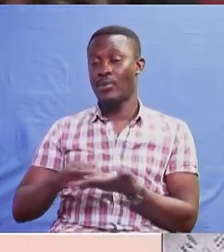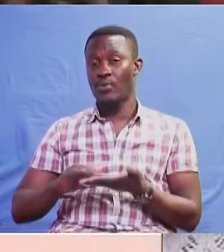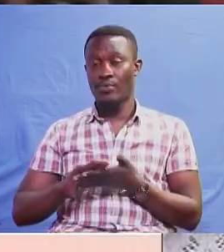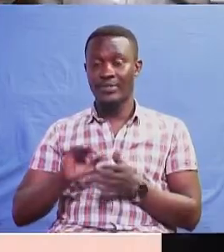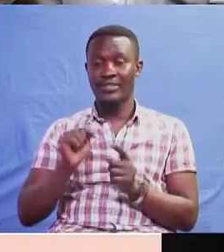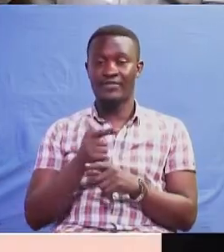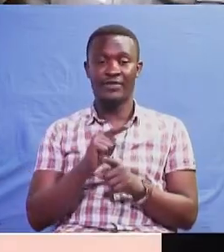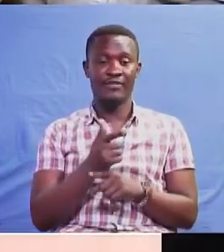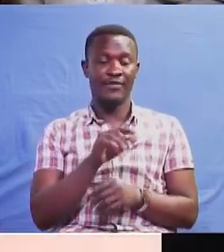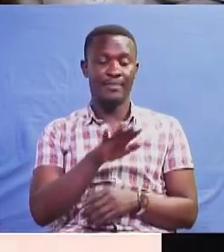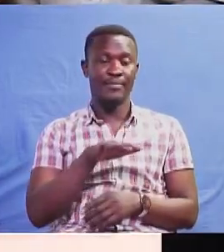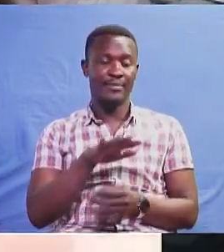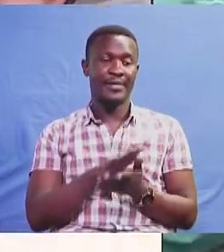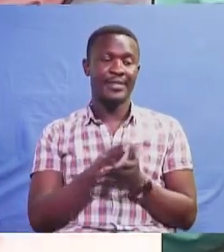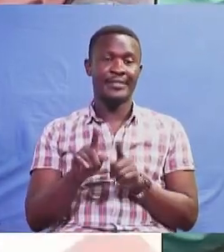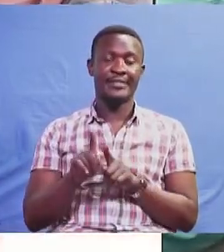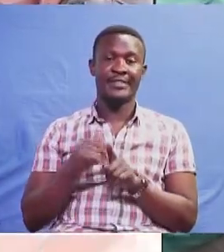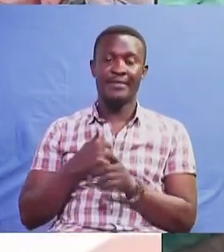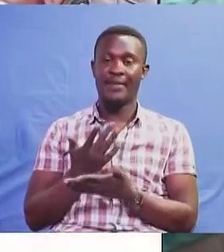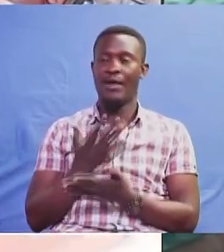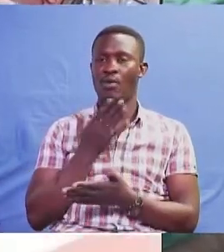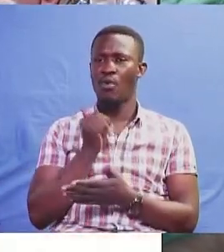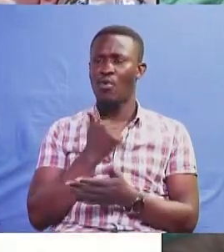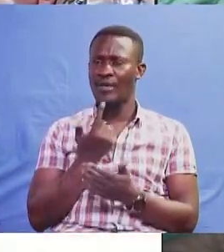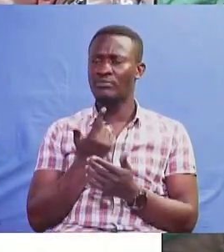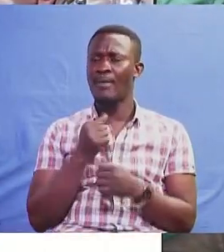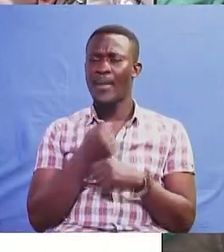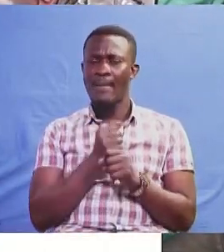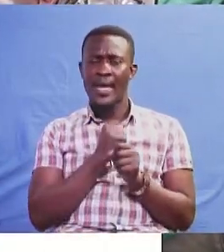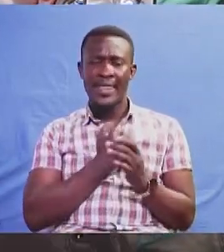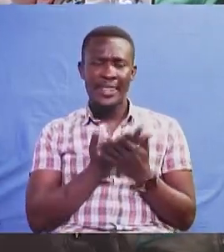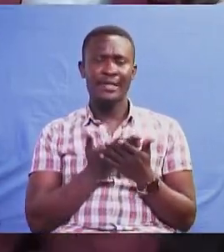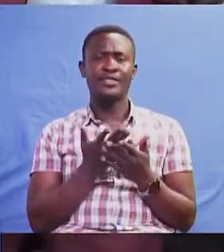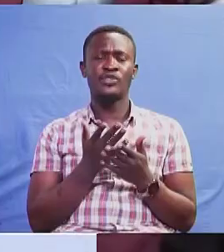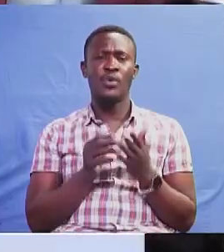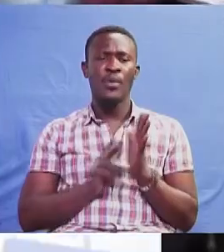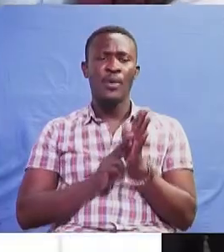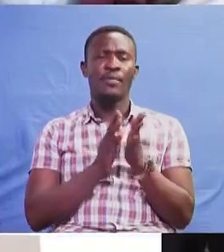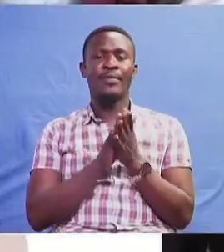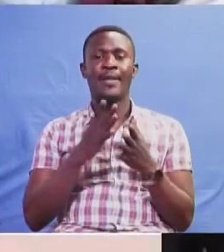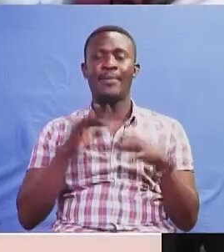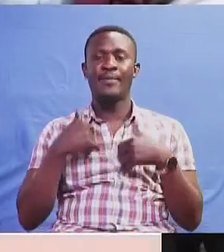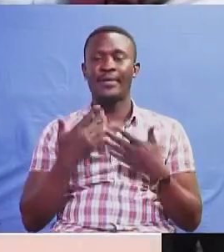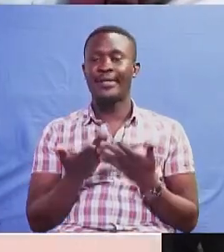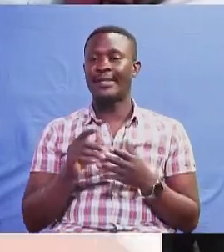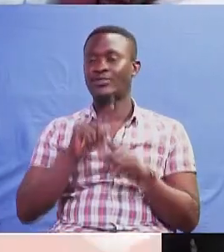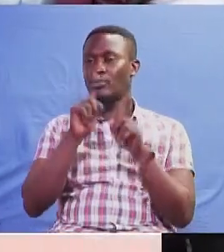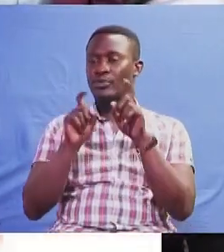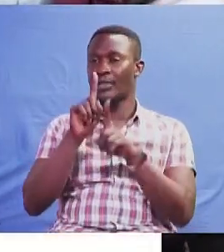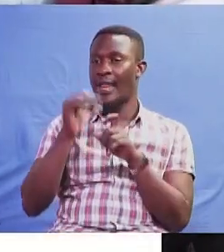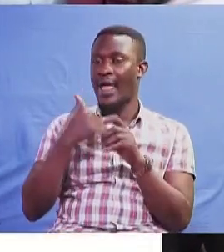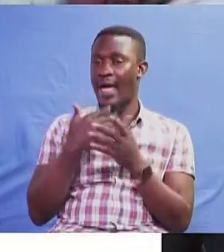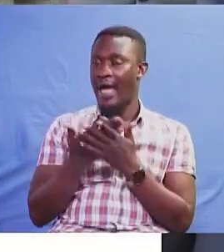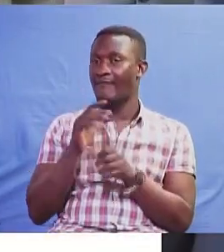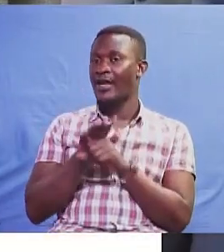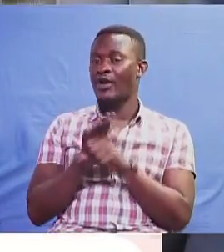masehemu sehemu. Vile vile wamewashutumu kwa kushindwa kuwashirikisha wananchi katika jambo ambalo litakuwa na